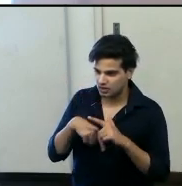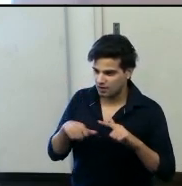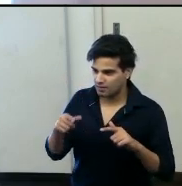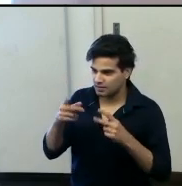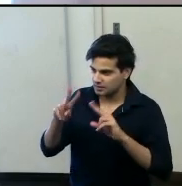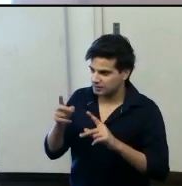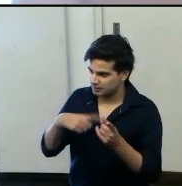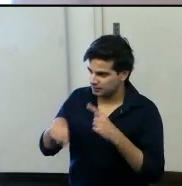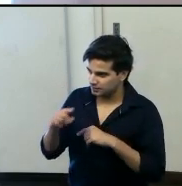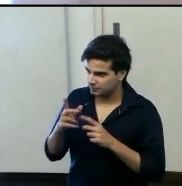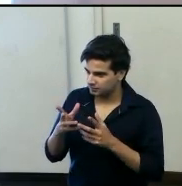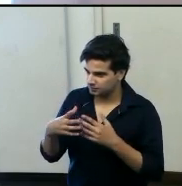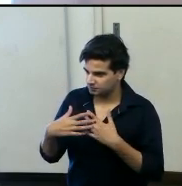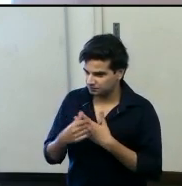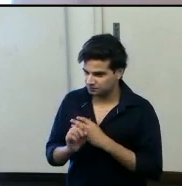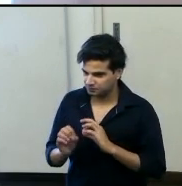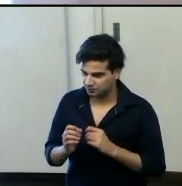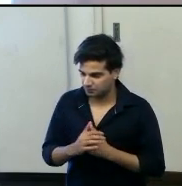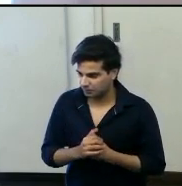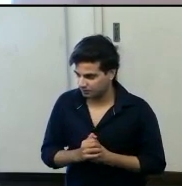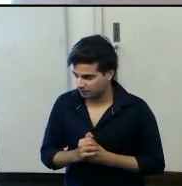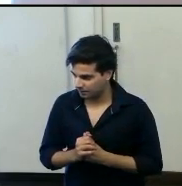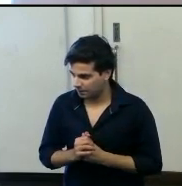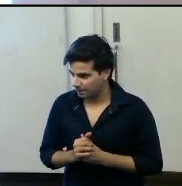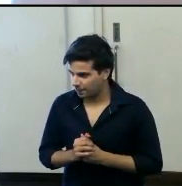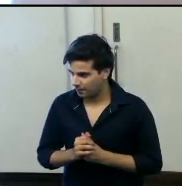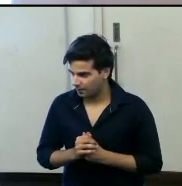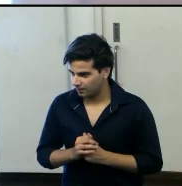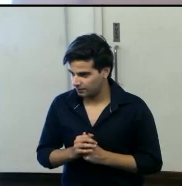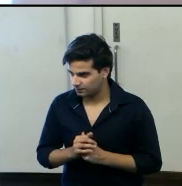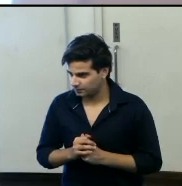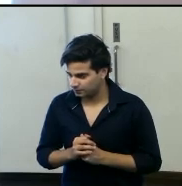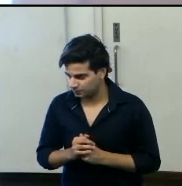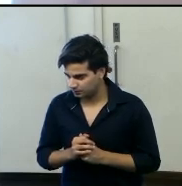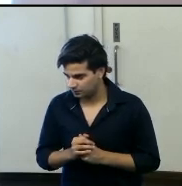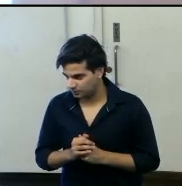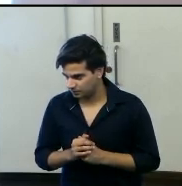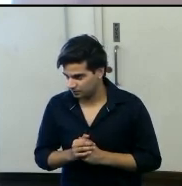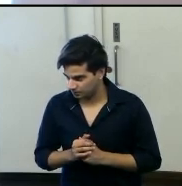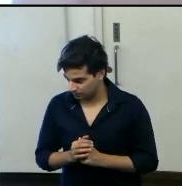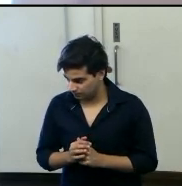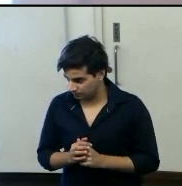ಮಂಚಿಗೆಯೋಳ್ ಕುಸಿರಿ ದರಗೆಡೆದಂತೆ ಓಲ್ ಎಸೆದವು